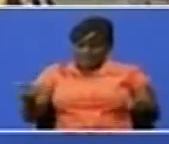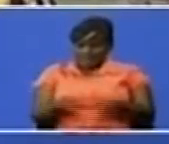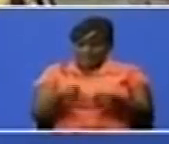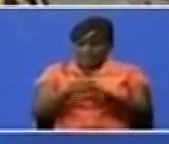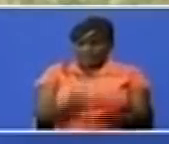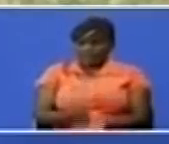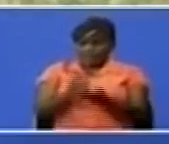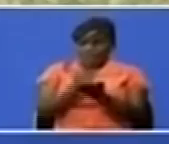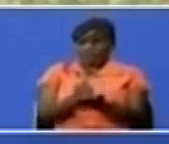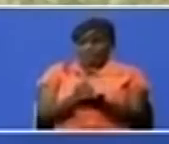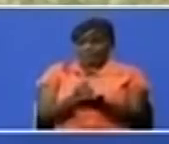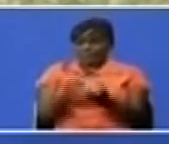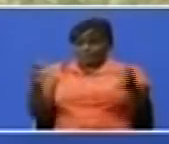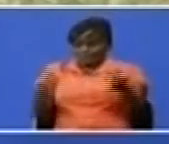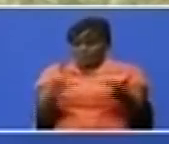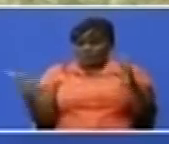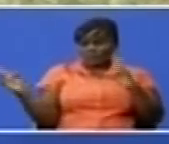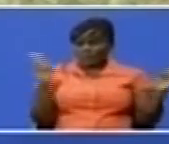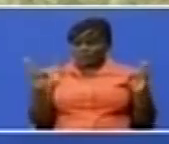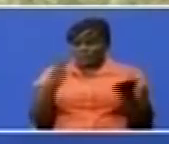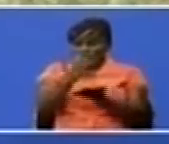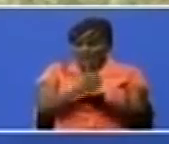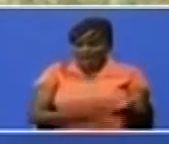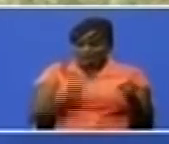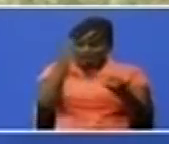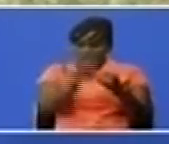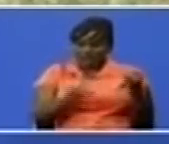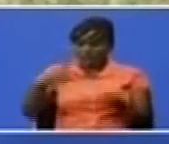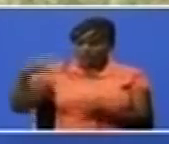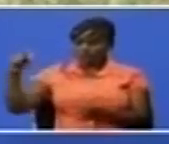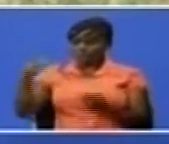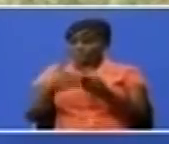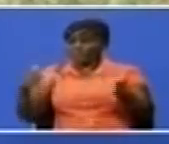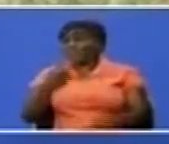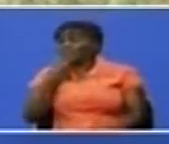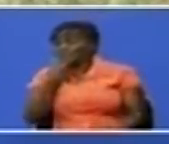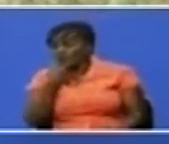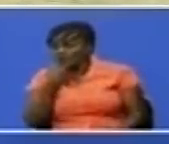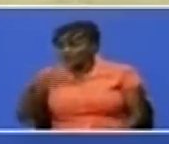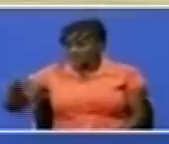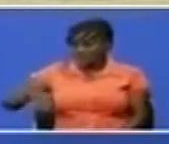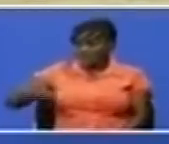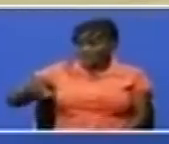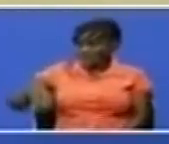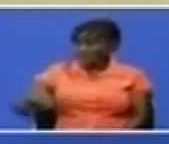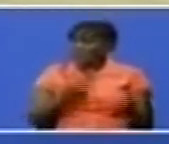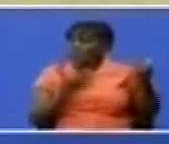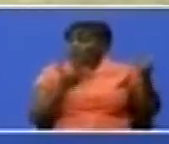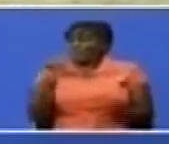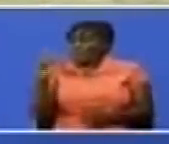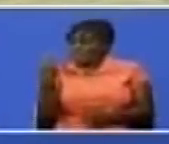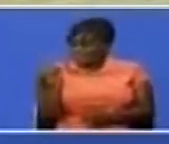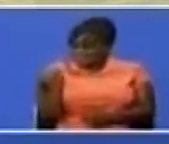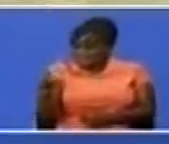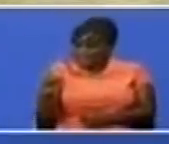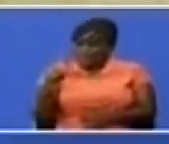apart from the team. Huku timu hiyo ikiwa tayari kwenye nusu finali ya kombe la Go TV dhidi ya Gor Mahia, Nakumat inatumai kwamba itakuwa timu ya kwanza msimu